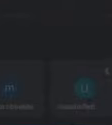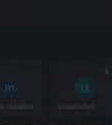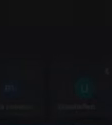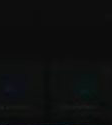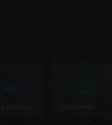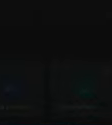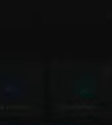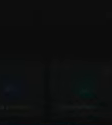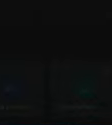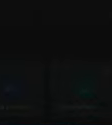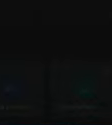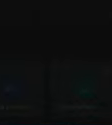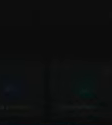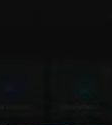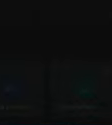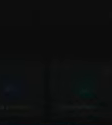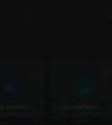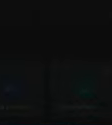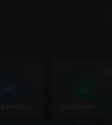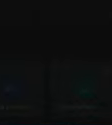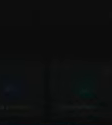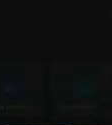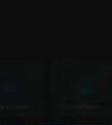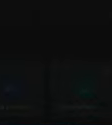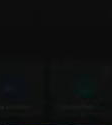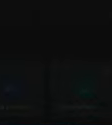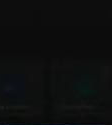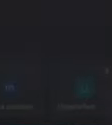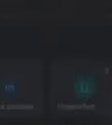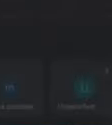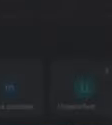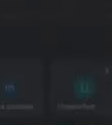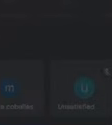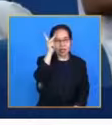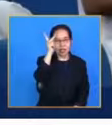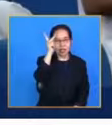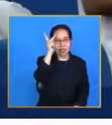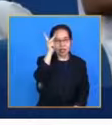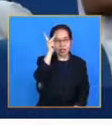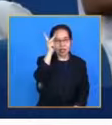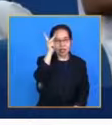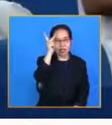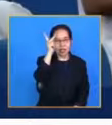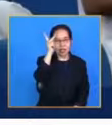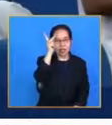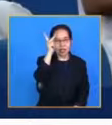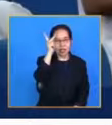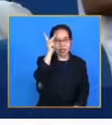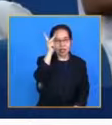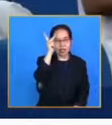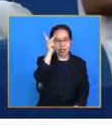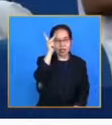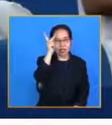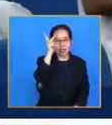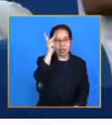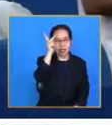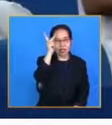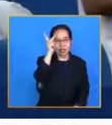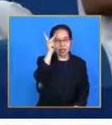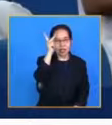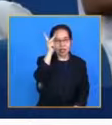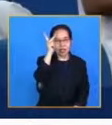dahil. Hindi mo na trip tong ganito? Oo, yung mga pasalamat. Yung mga ganyan? Ayan o.